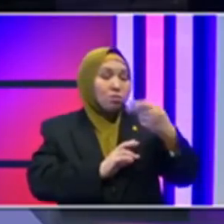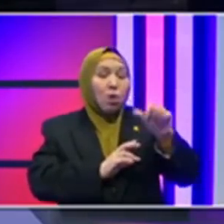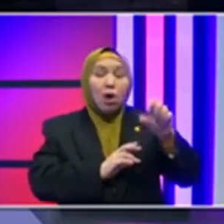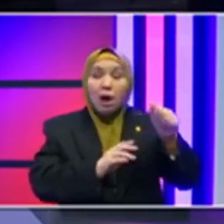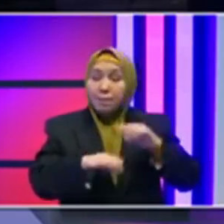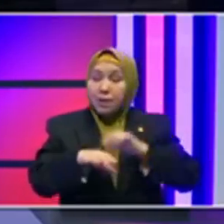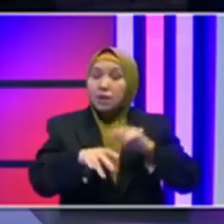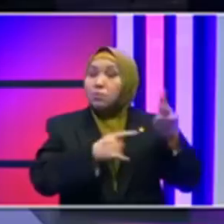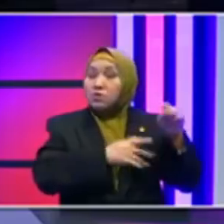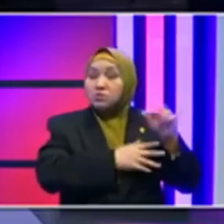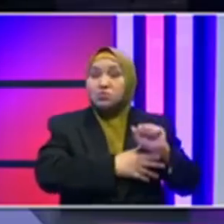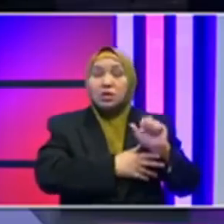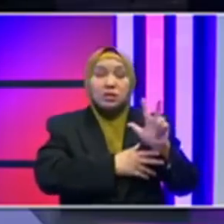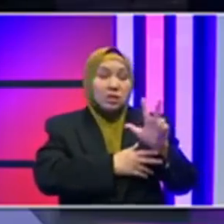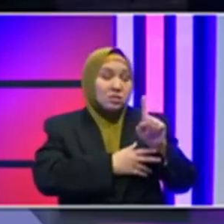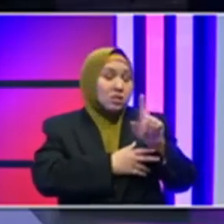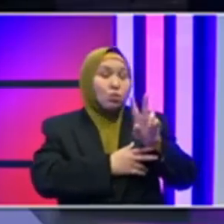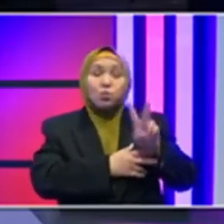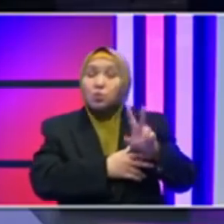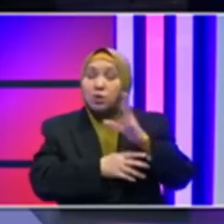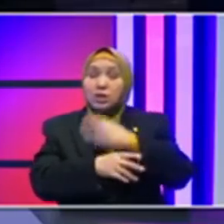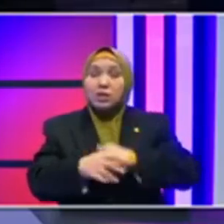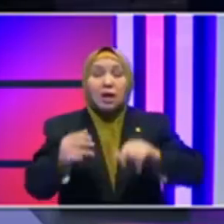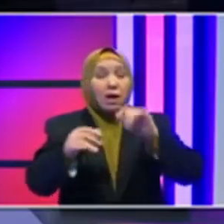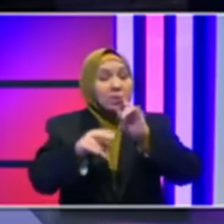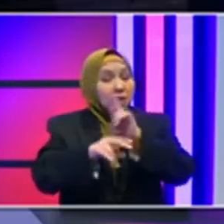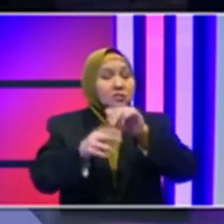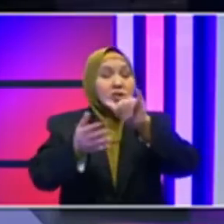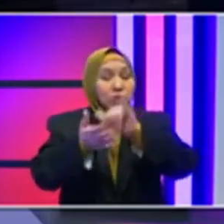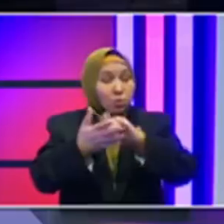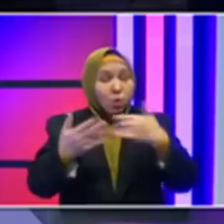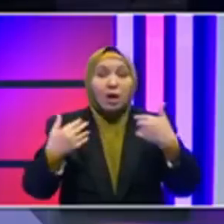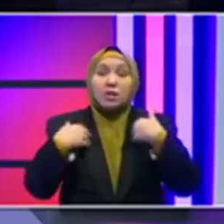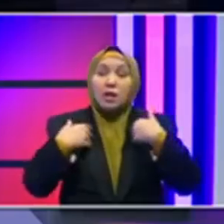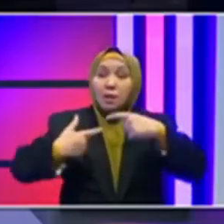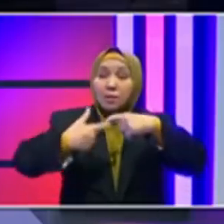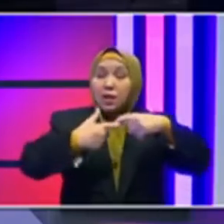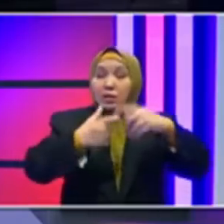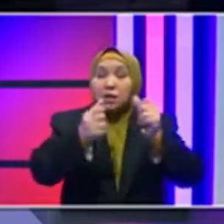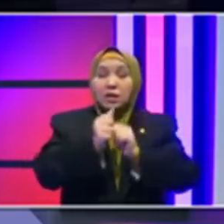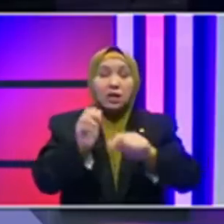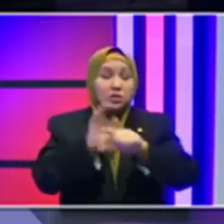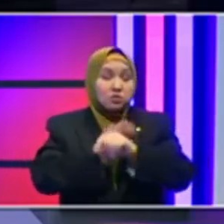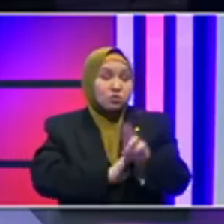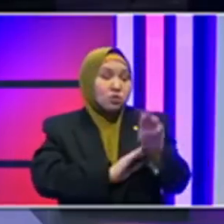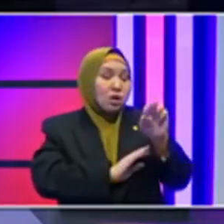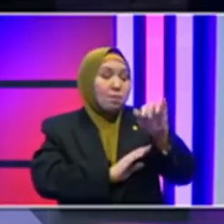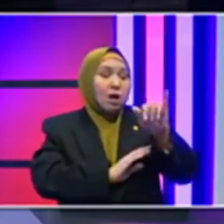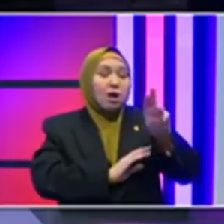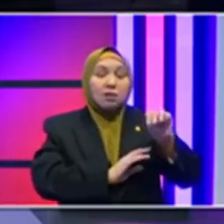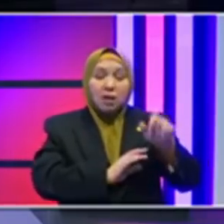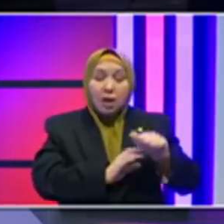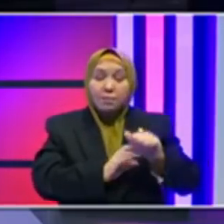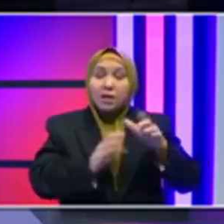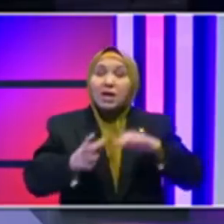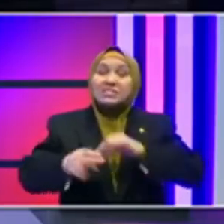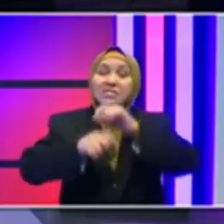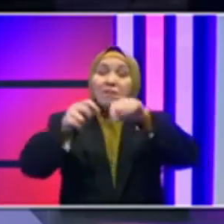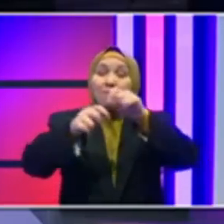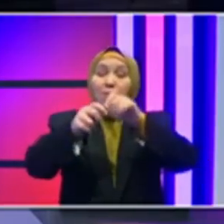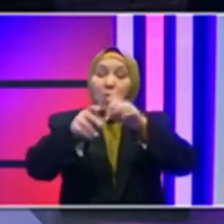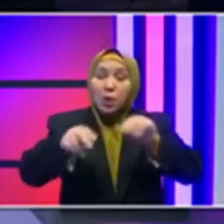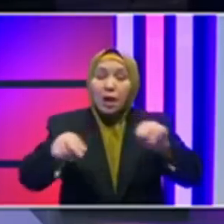312 di ujung di atas itu adalah eee berkaitan dengan Surah Maryam ya kontusion kesimpulan